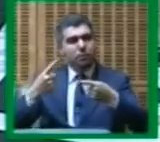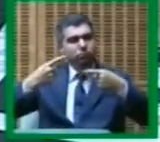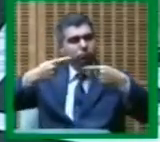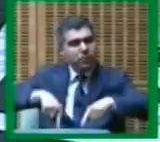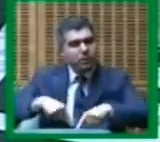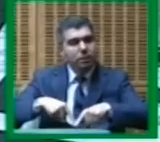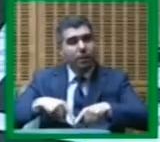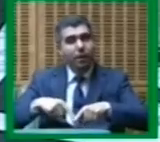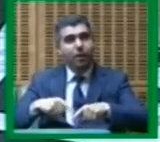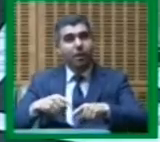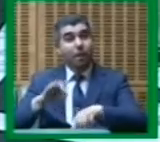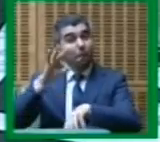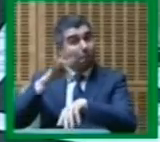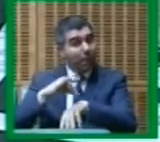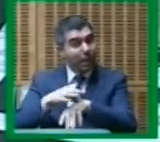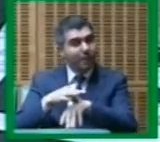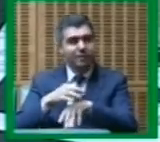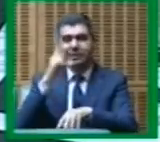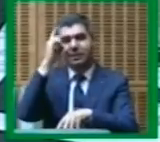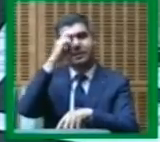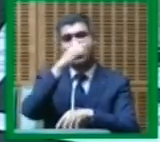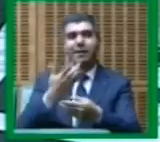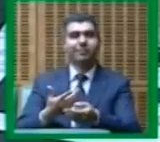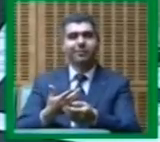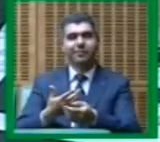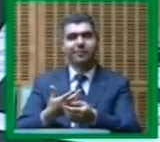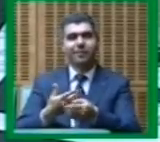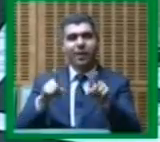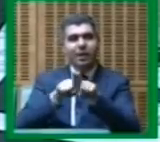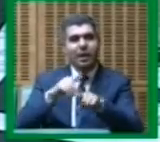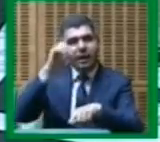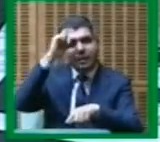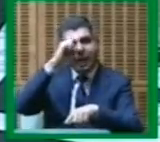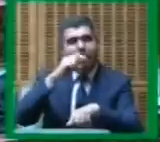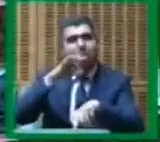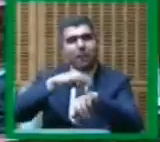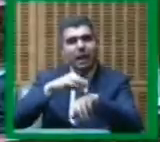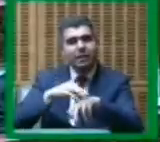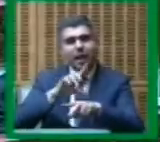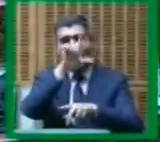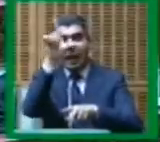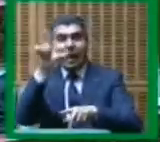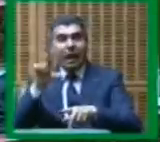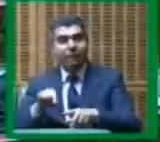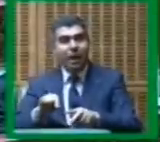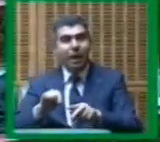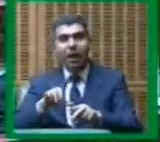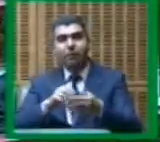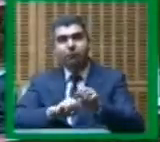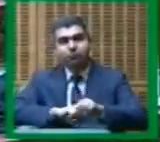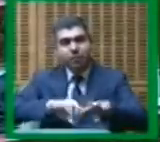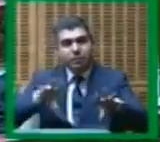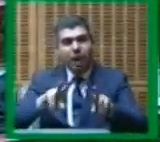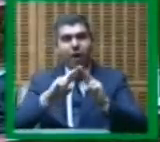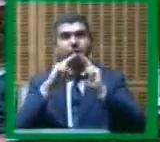ديال الناس. ولكن حنا كنقولوا أمام وباء خطير، العالم لحد الآن لا